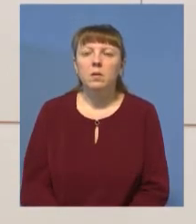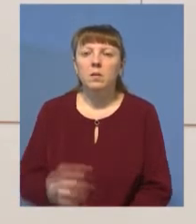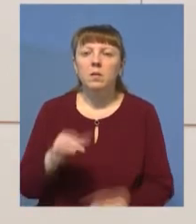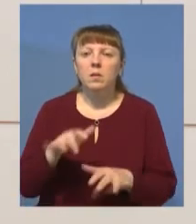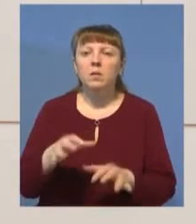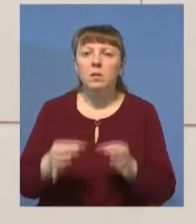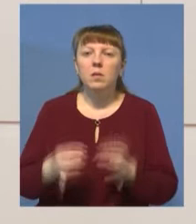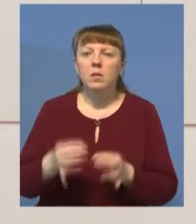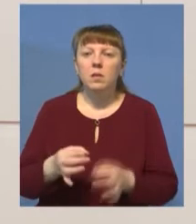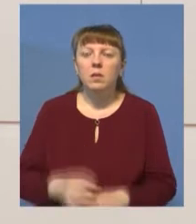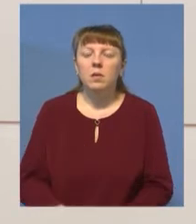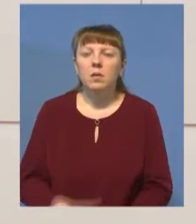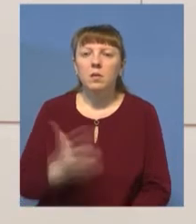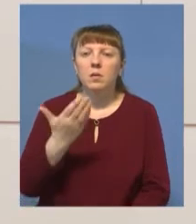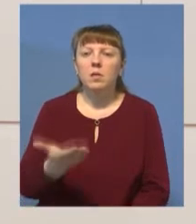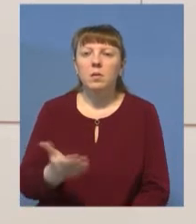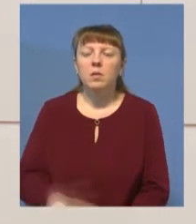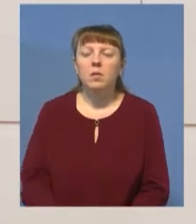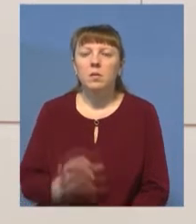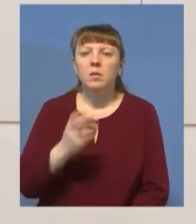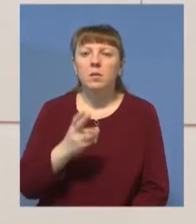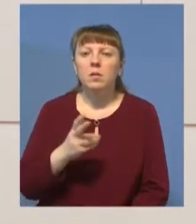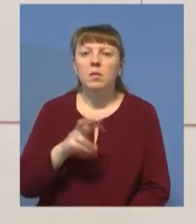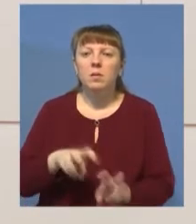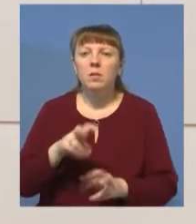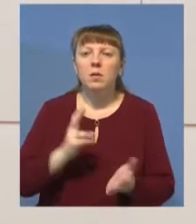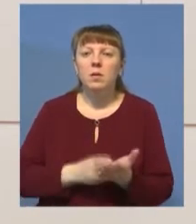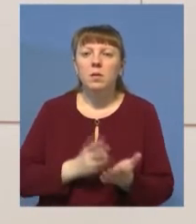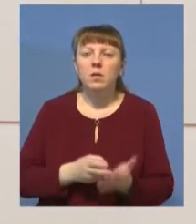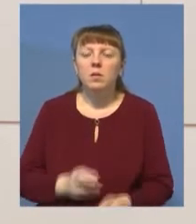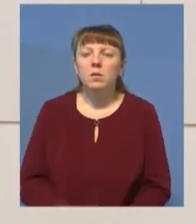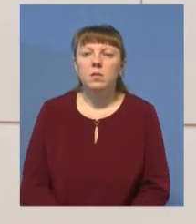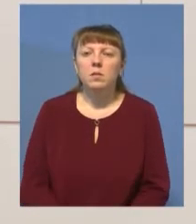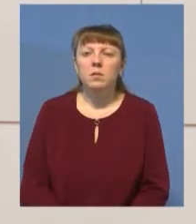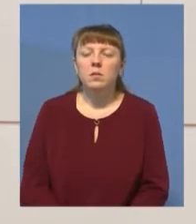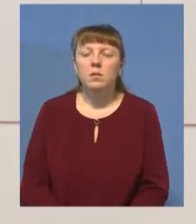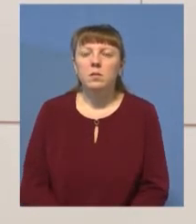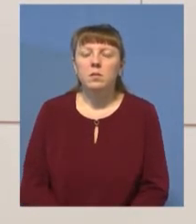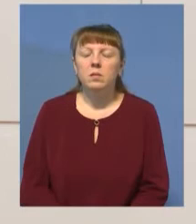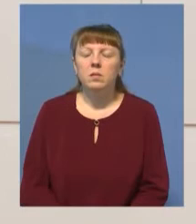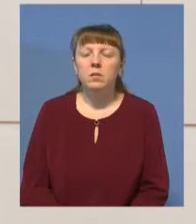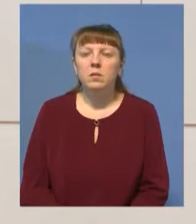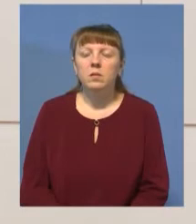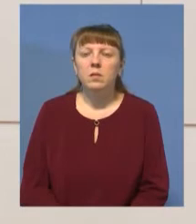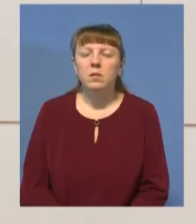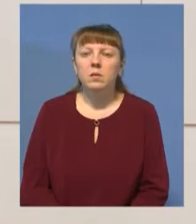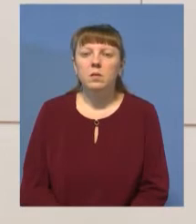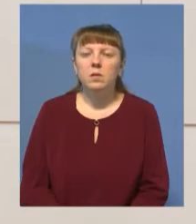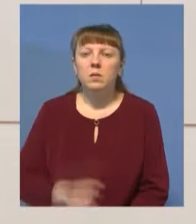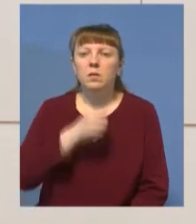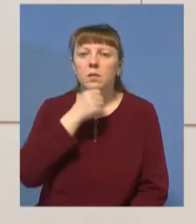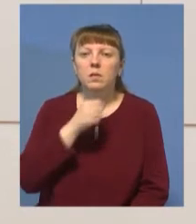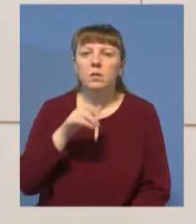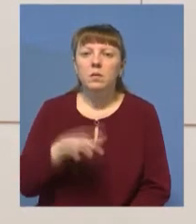так и сторонами предоставляются и изыскиваются все доказательства в обосновании доводов. По данной категории